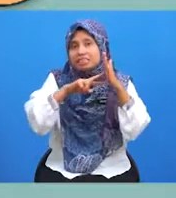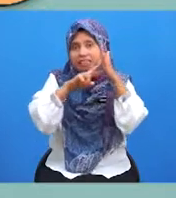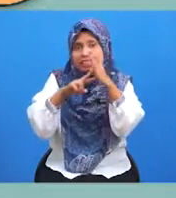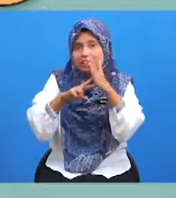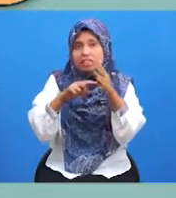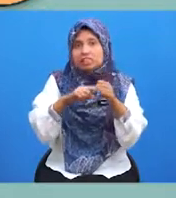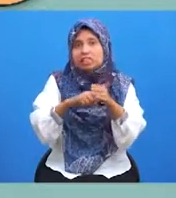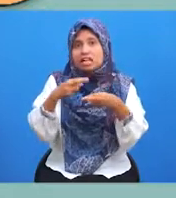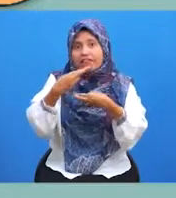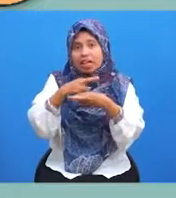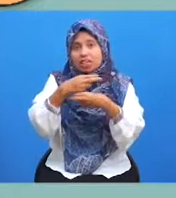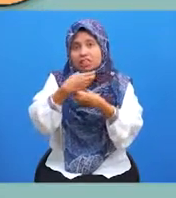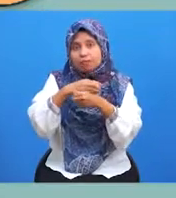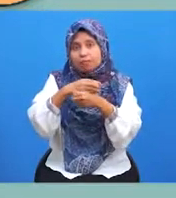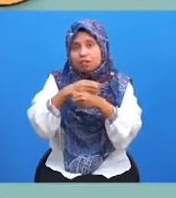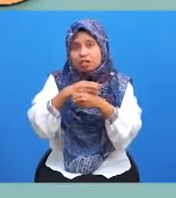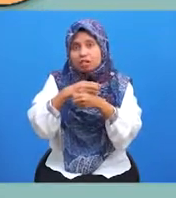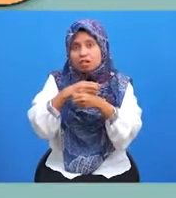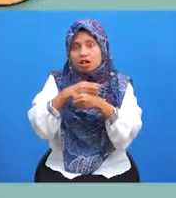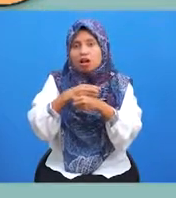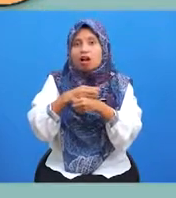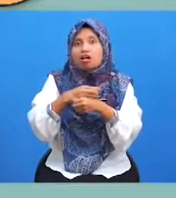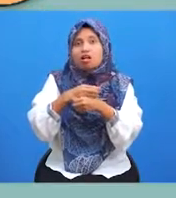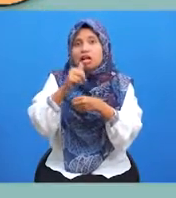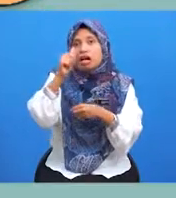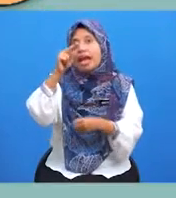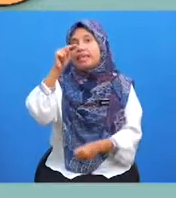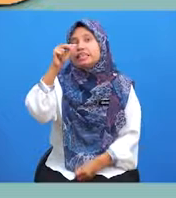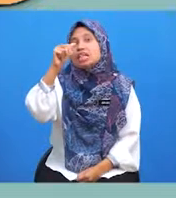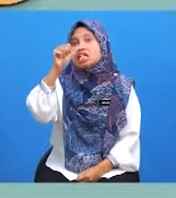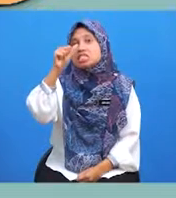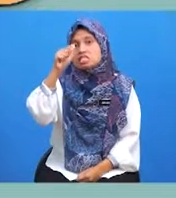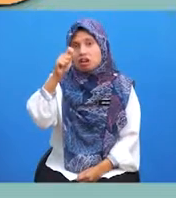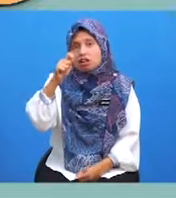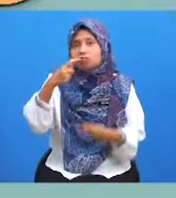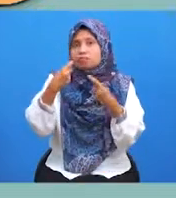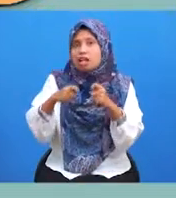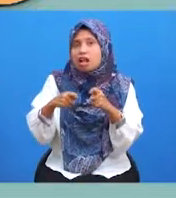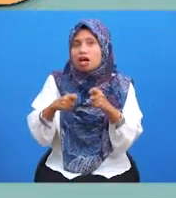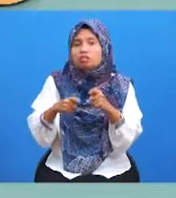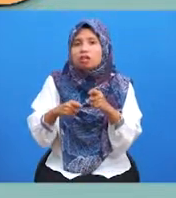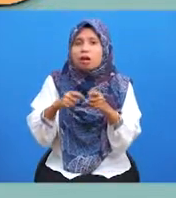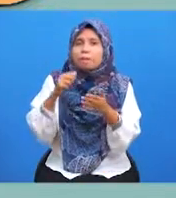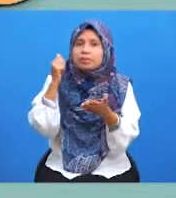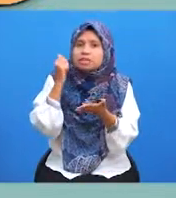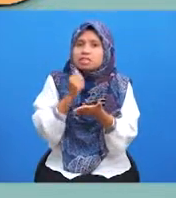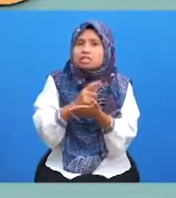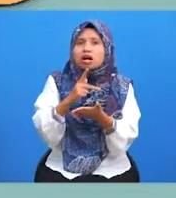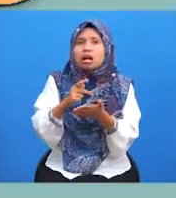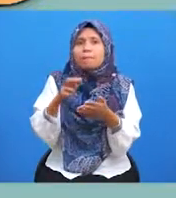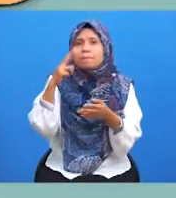cipta, pentadbiran angkasa lepas dan aeronautik NASA telah